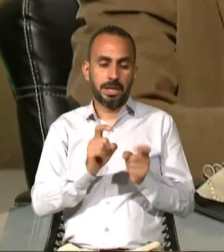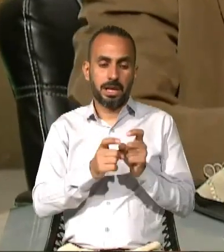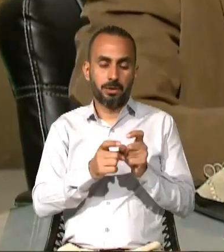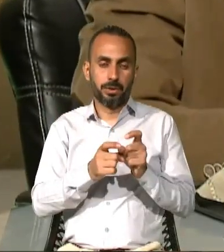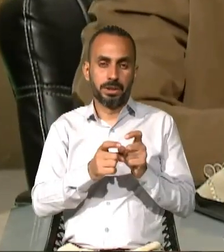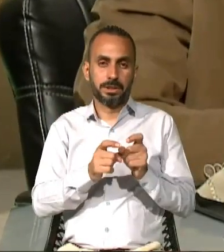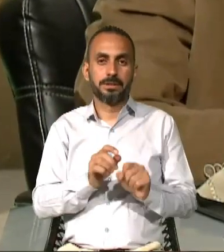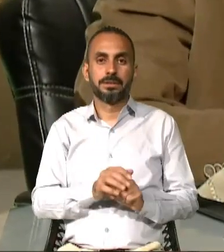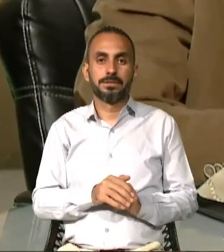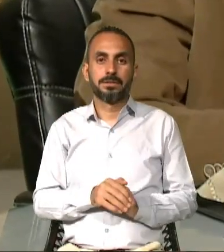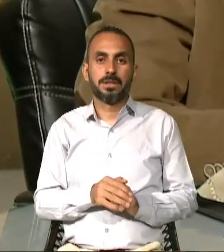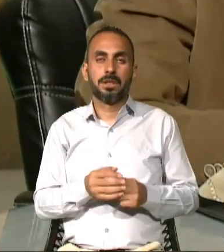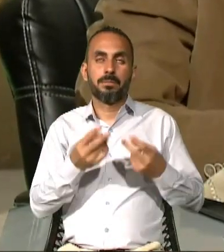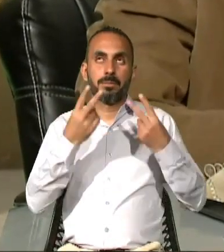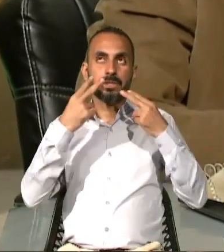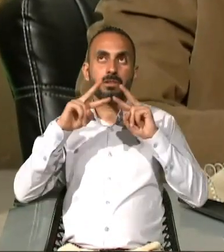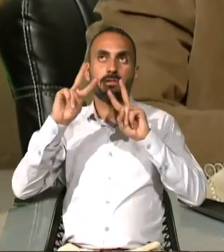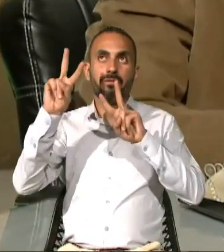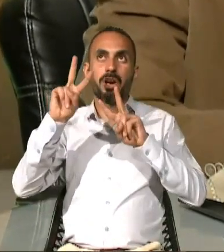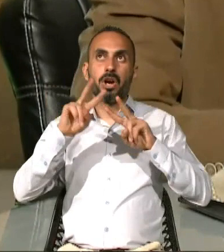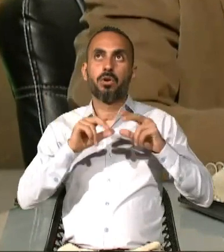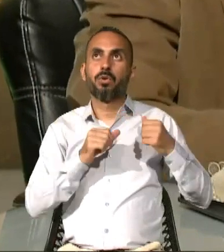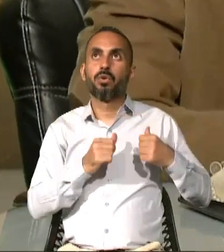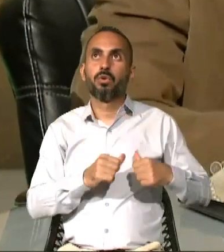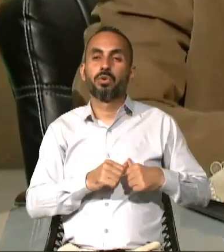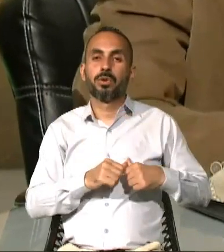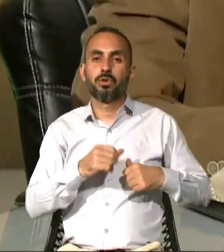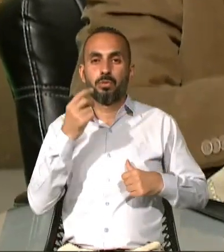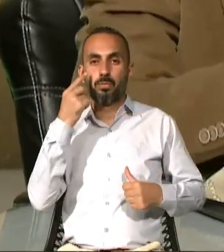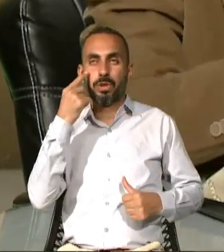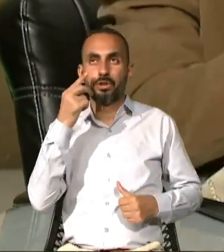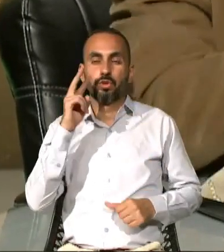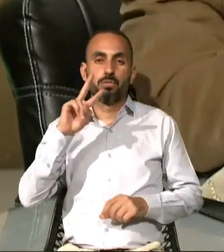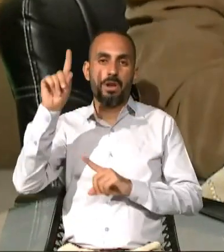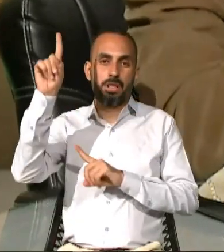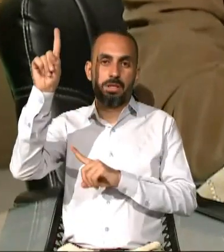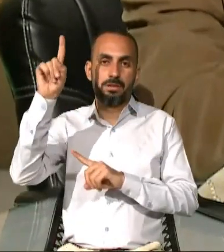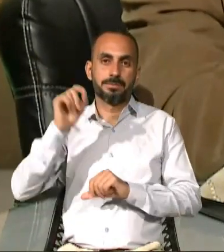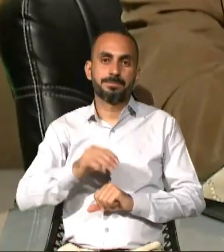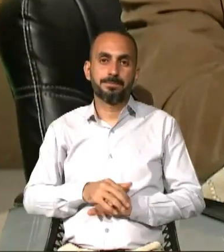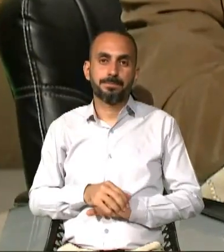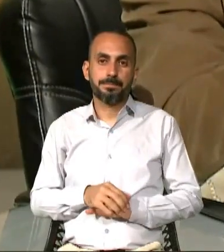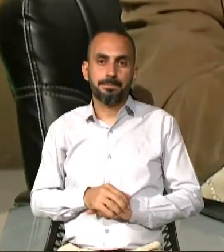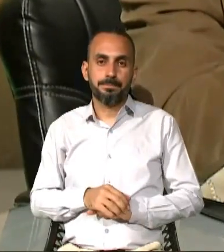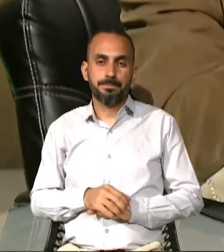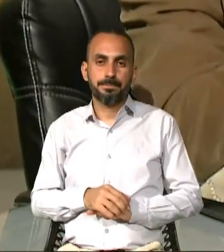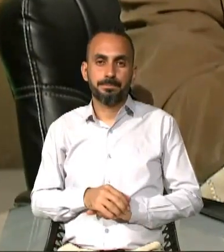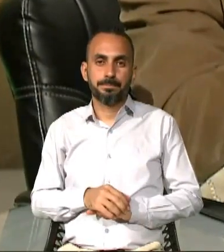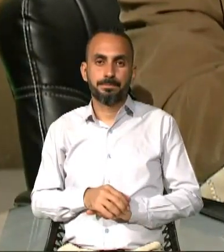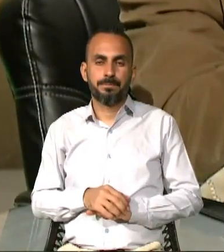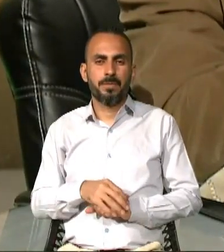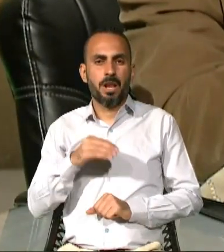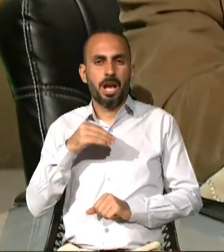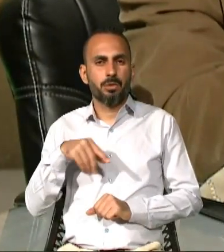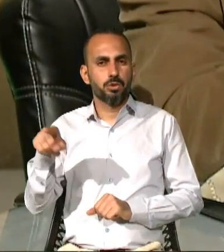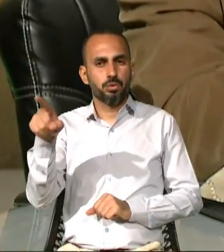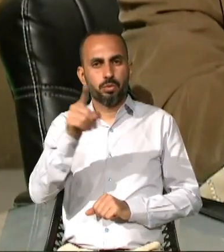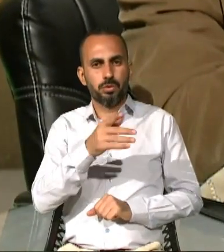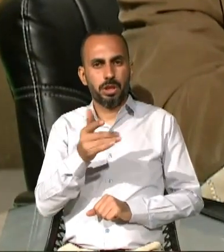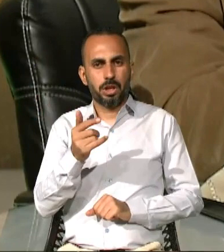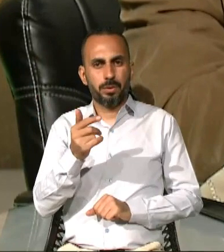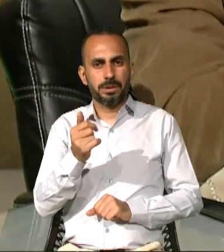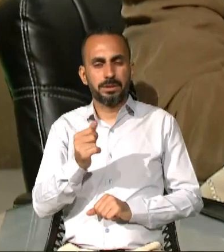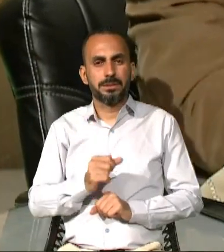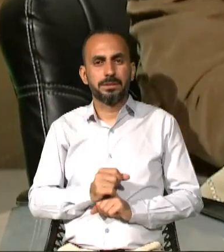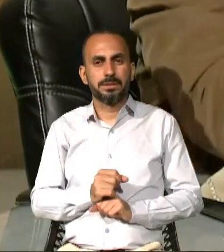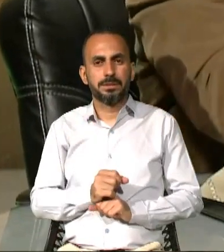عيونكم. وعلشان أبقى دقيق يا جماعة الأسيس عايز بس أخد عيون المشاهدين لمنظرين الرب قال فيهم ارفعوا